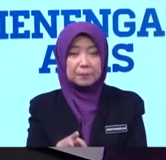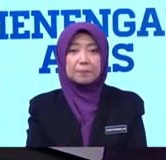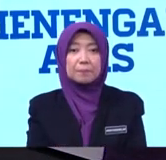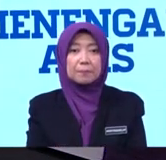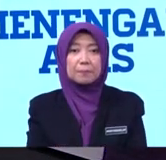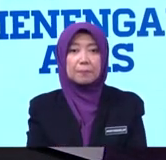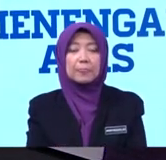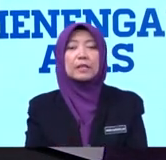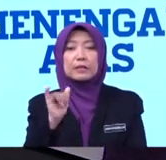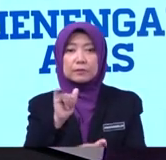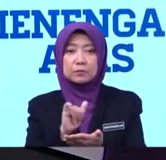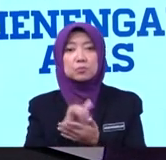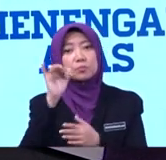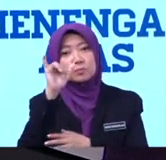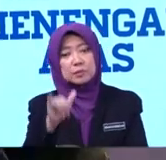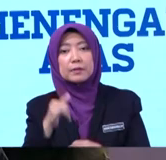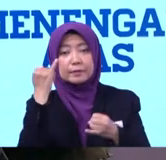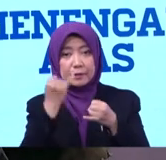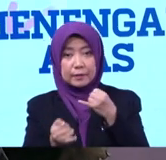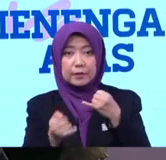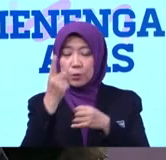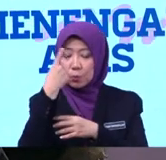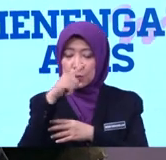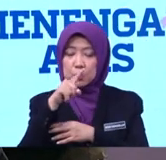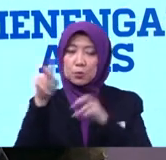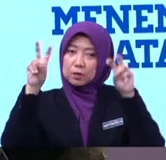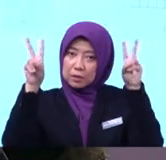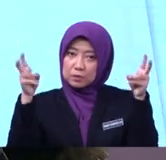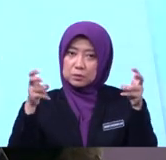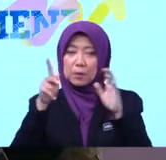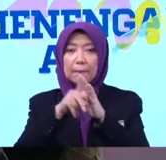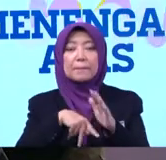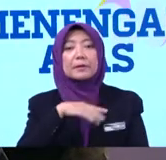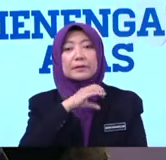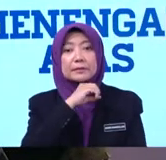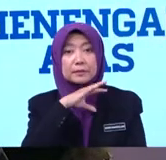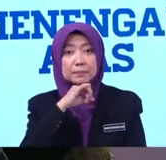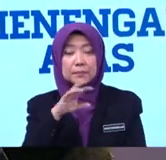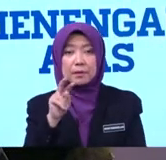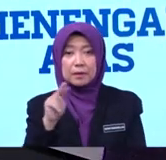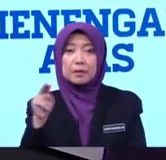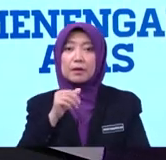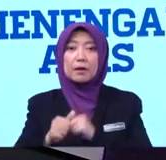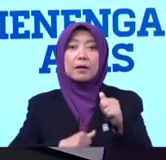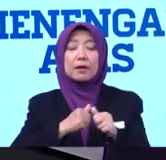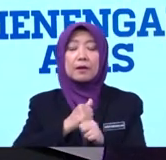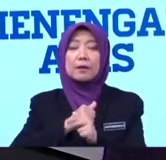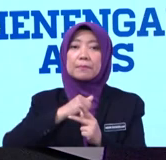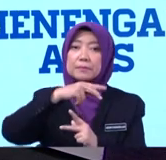saptop bagi pencemaran alam sekitar ada soal dan tak apa-apa